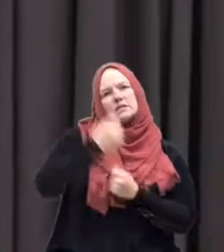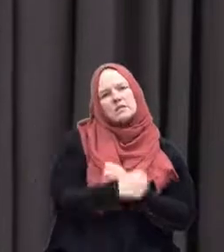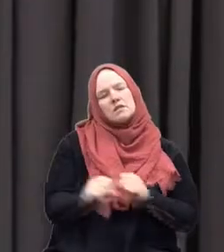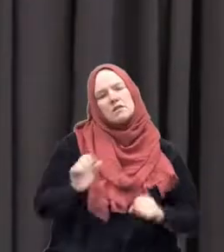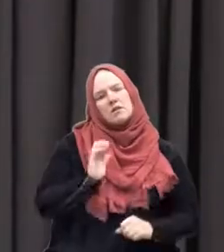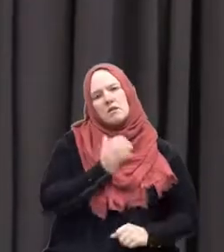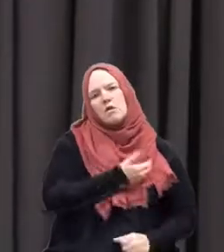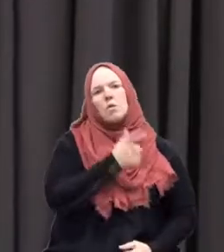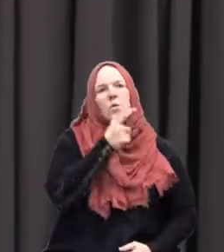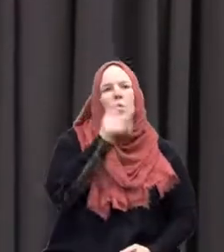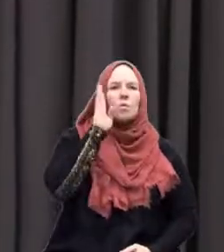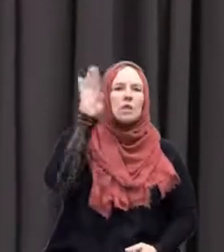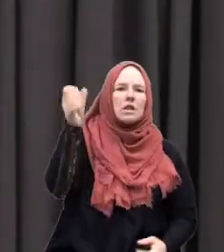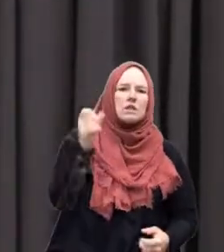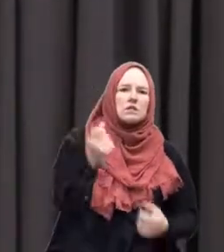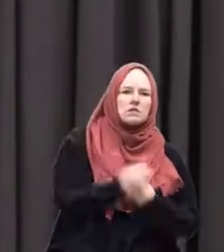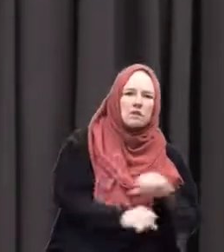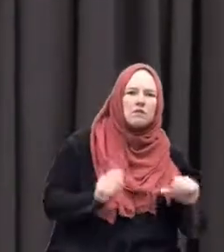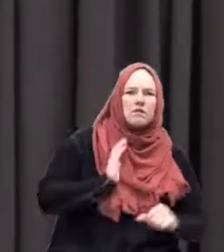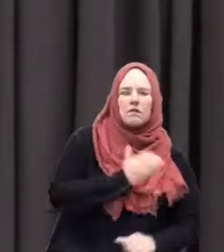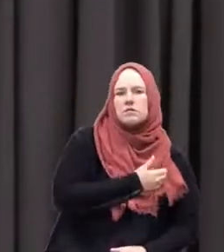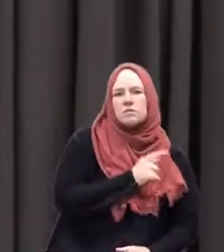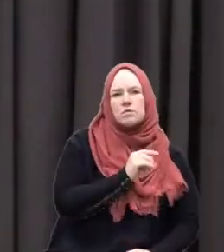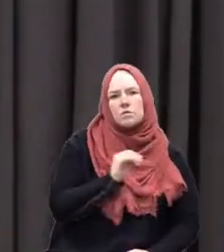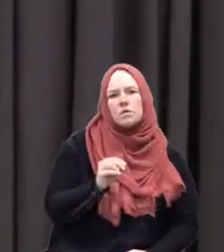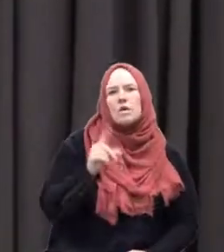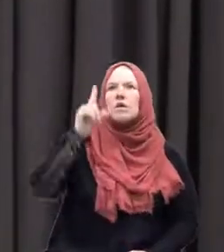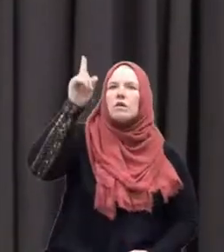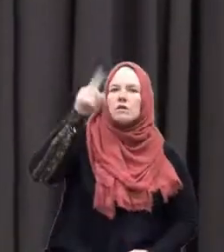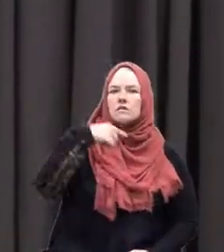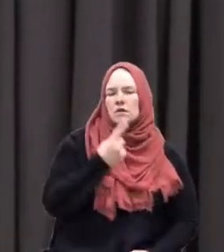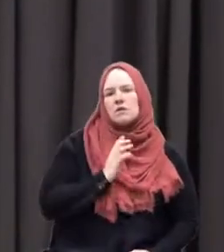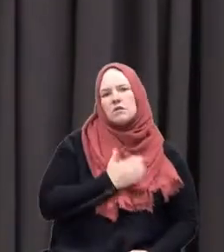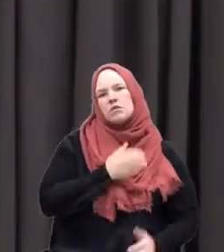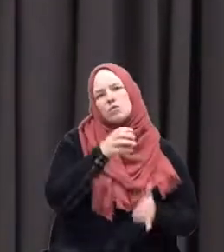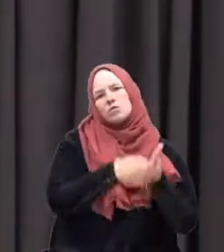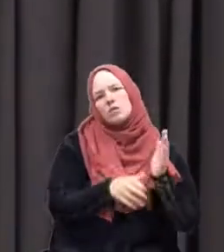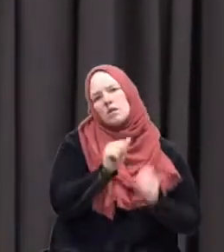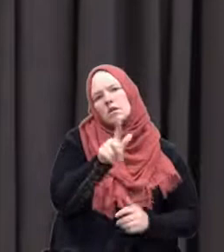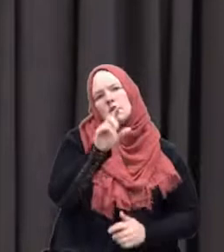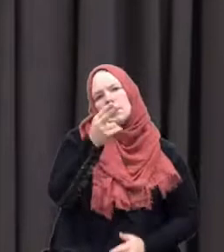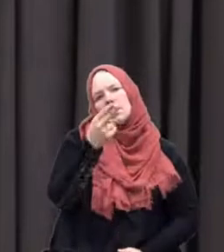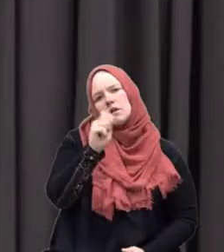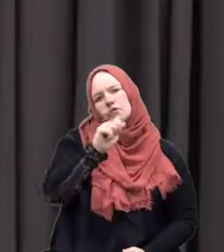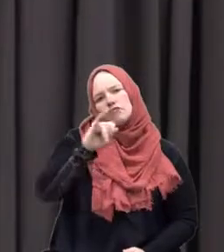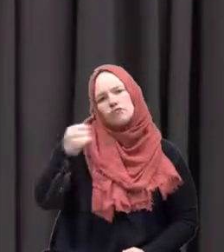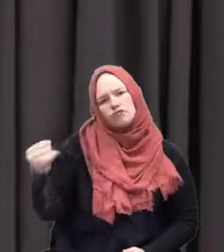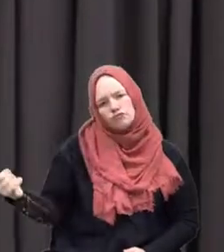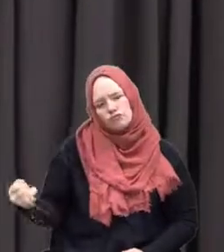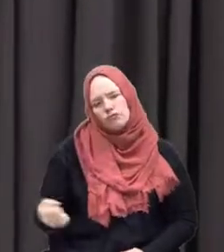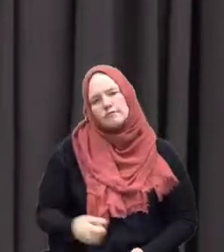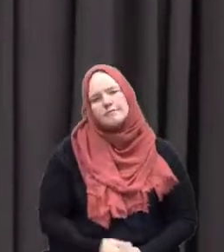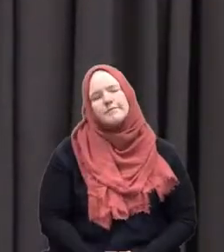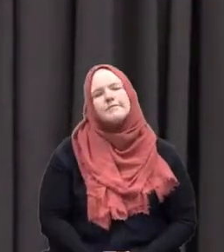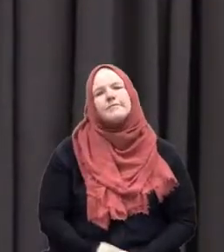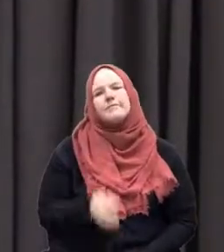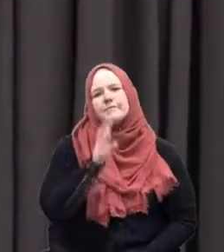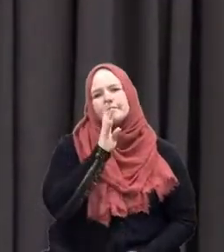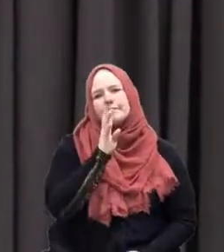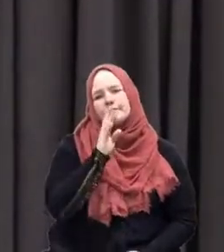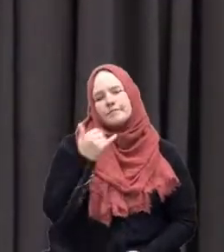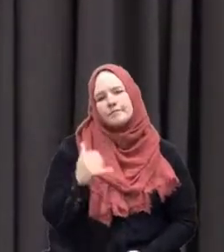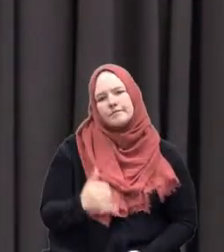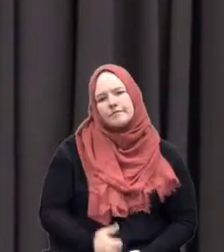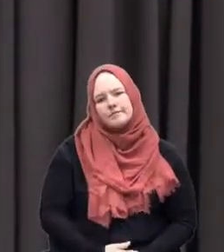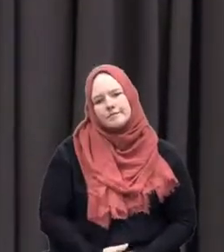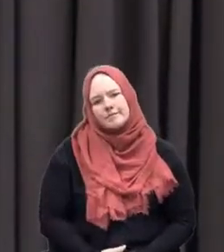He deliver? Whom will He deliver to? Allah subhanahu wa ta'ala says in Surah Al-Hajj, الَّذِينَ إِن